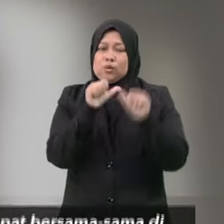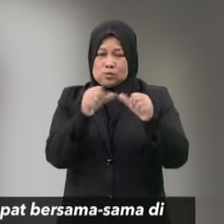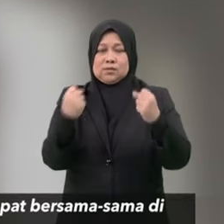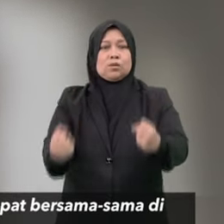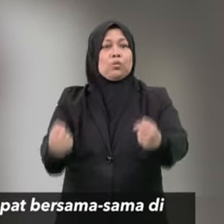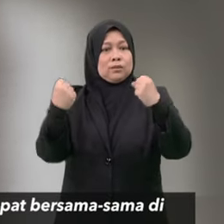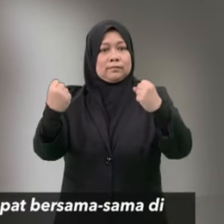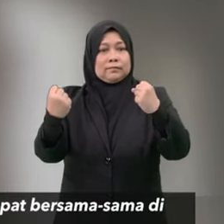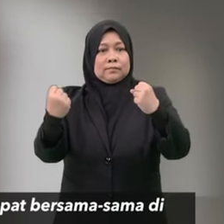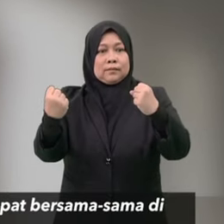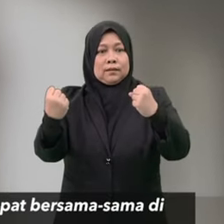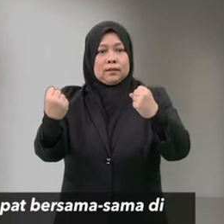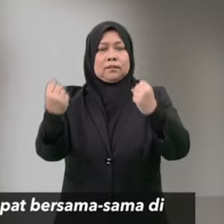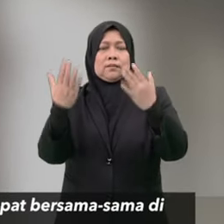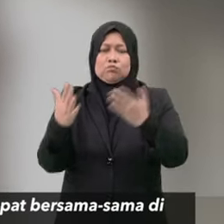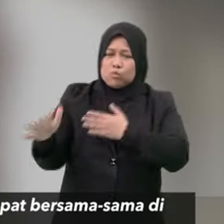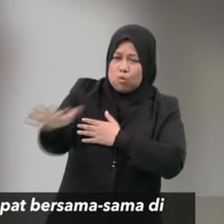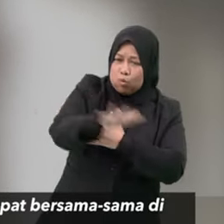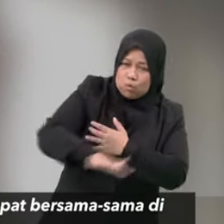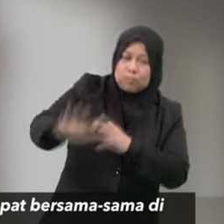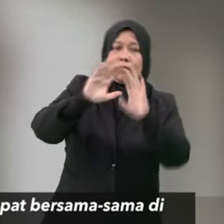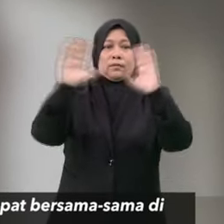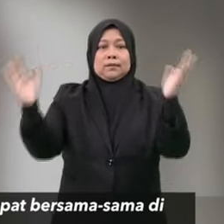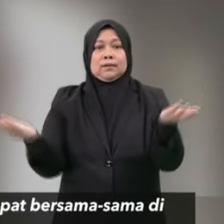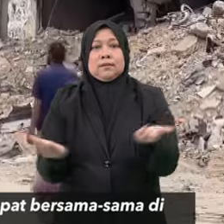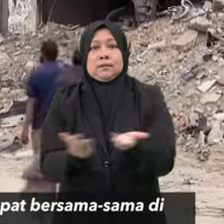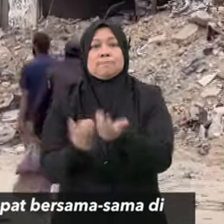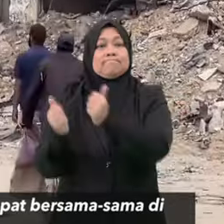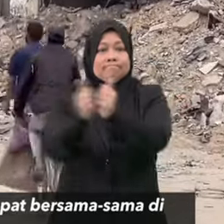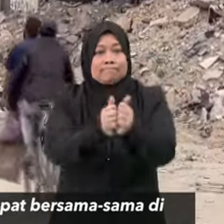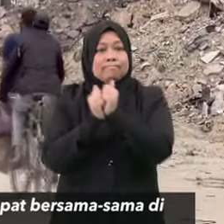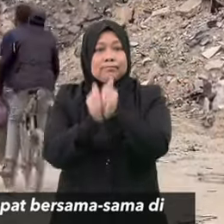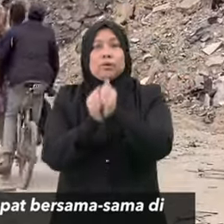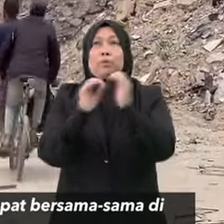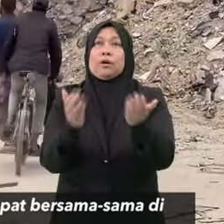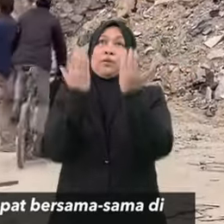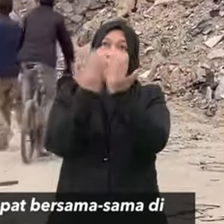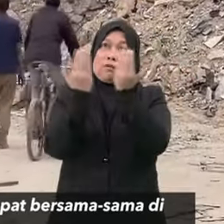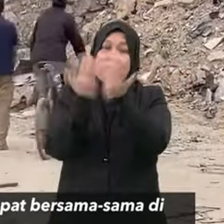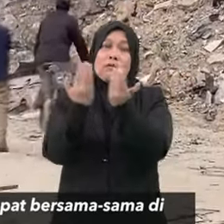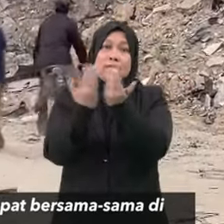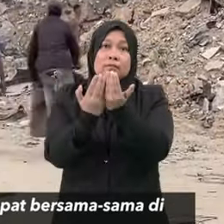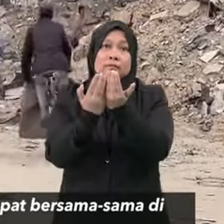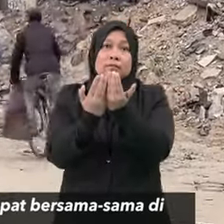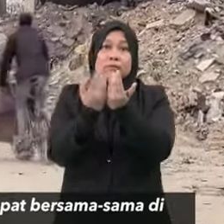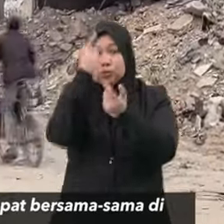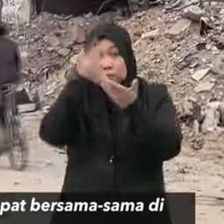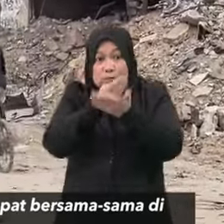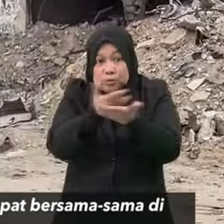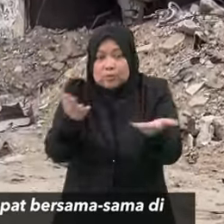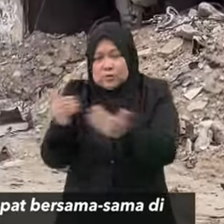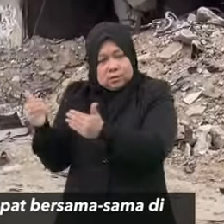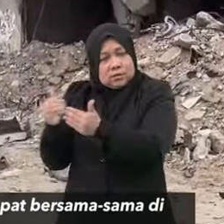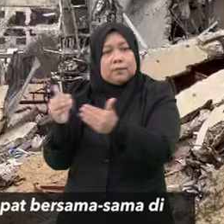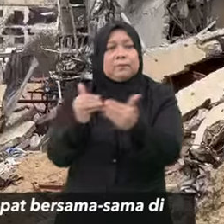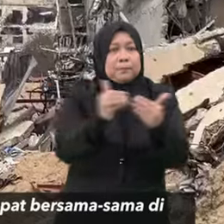dan memperoleh semua orang di dunia untuk membuat du'a untuk kita. Untuk memperoleh